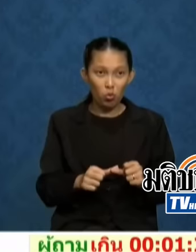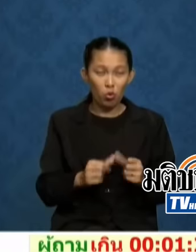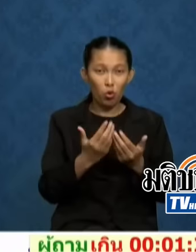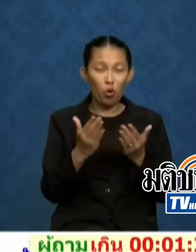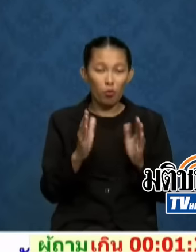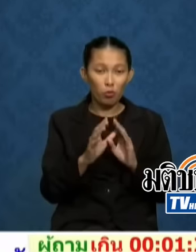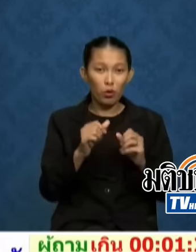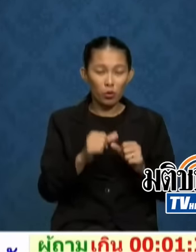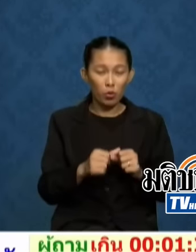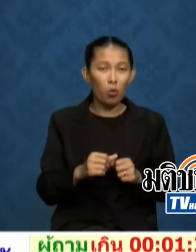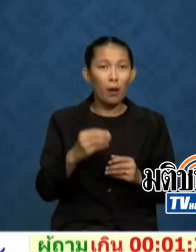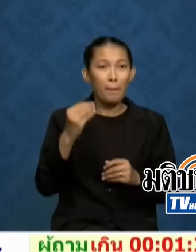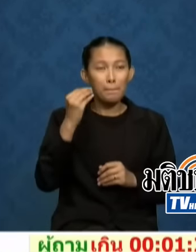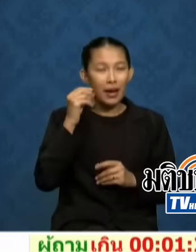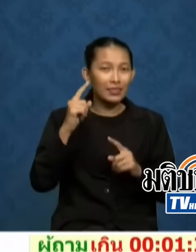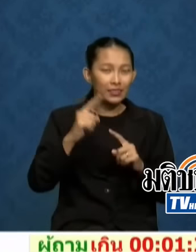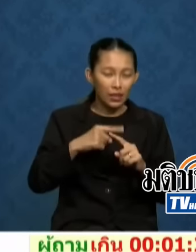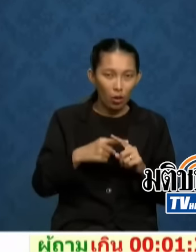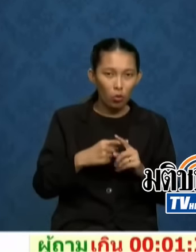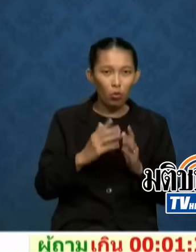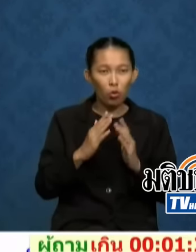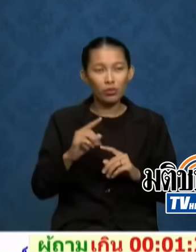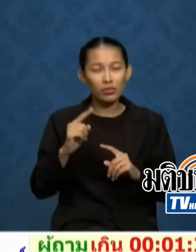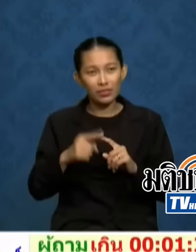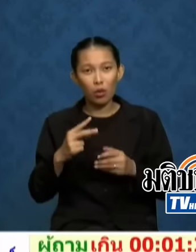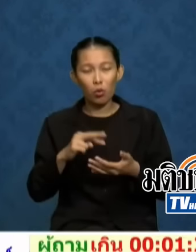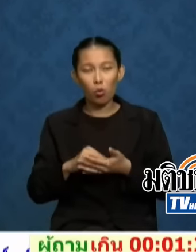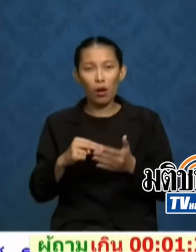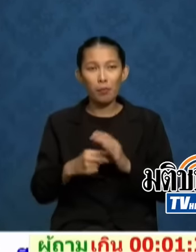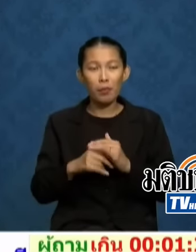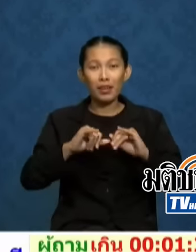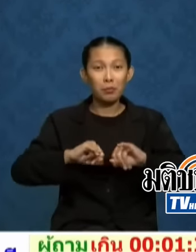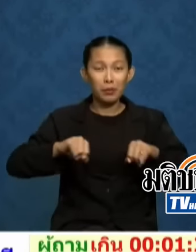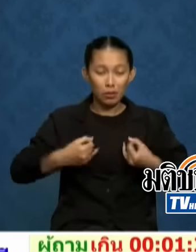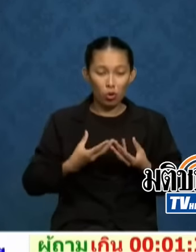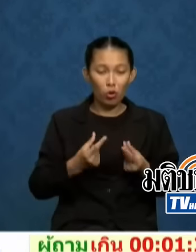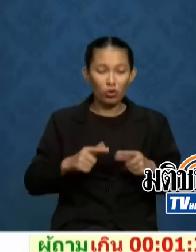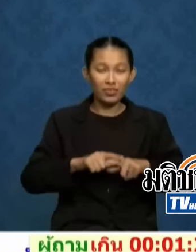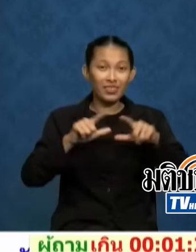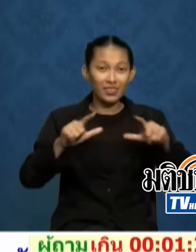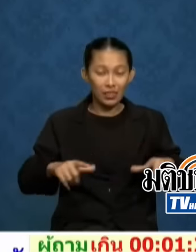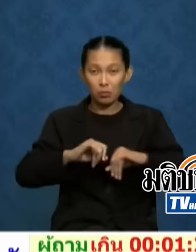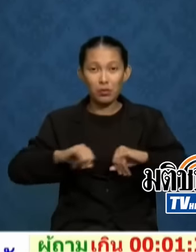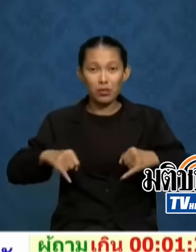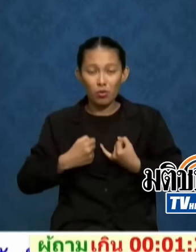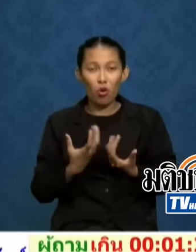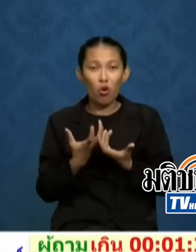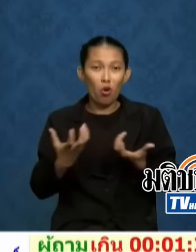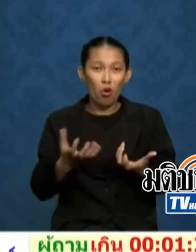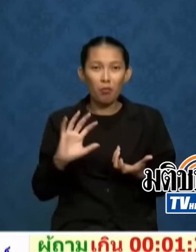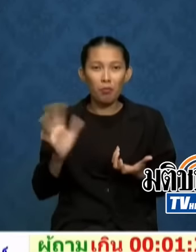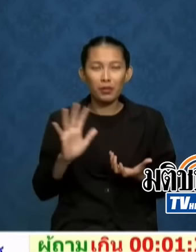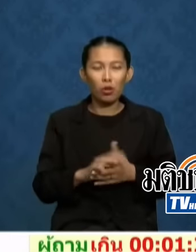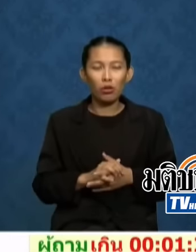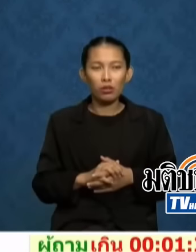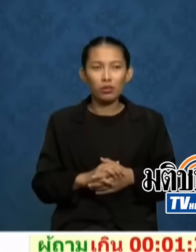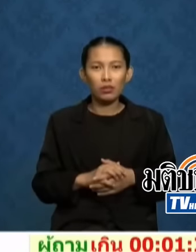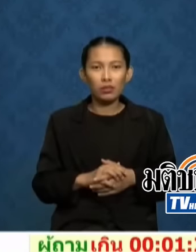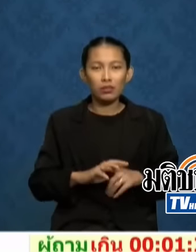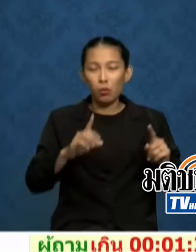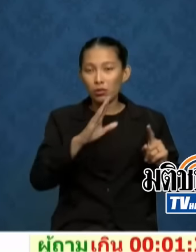เป็นบ้านเช่าเป็นผู้เช่านะครับไม่จำเป็นต้องเป็นเจ้าของที่ดินเจ้าของทรัพย์สินเป็นผู้อยู่อาศัยและเกิดความ